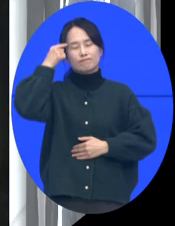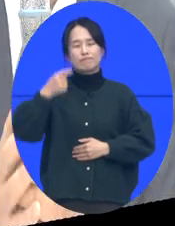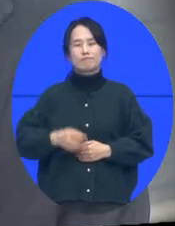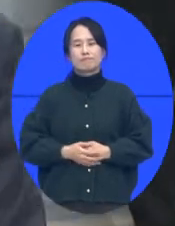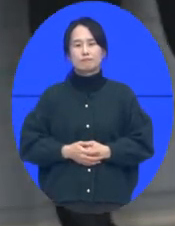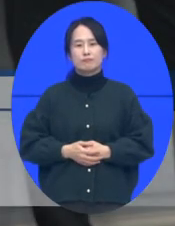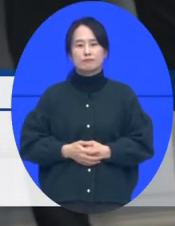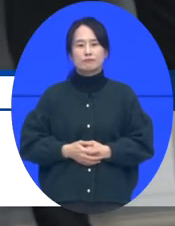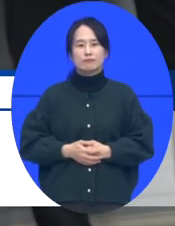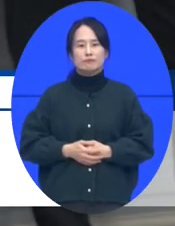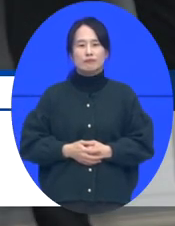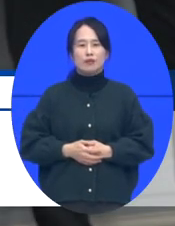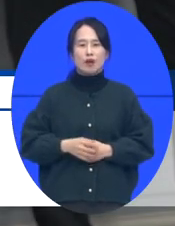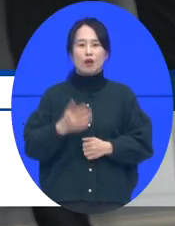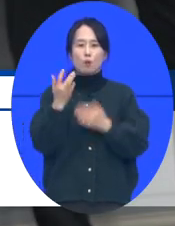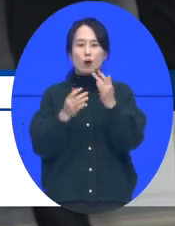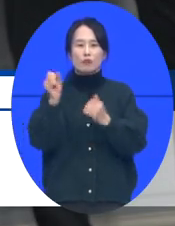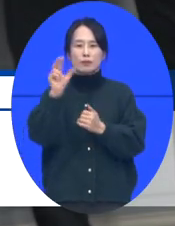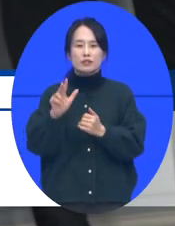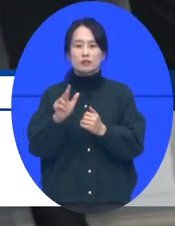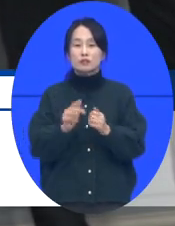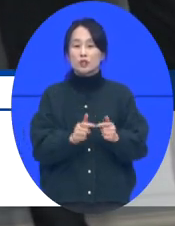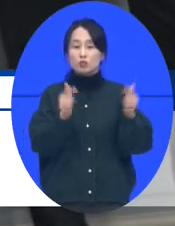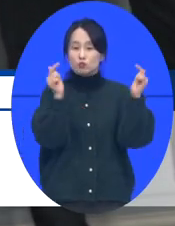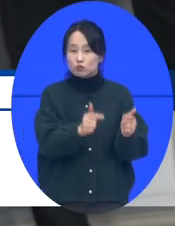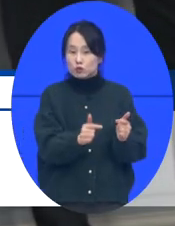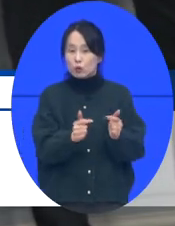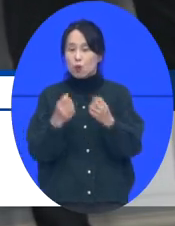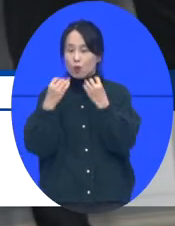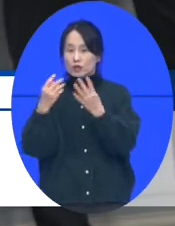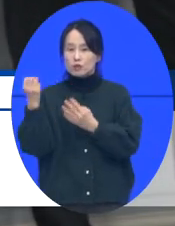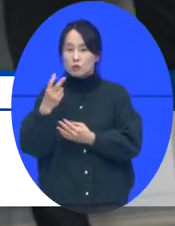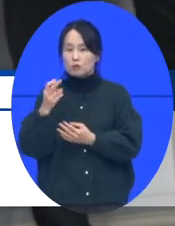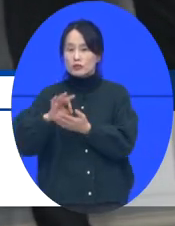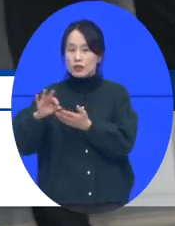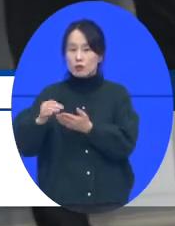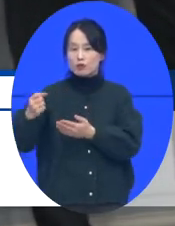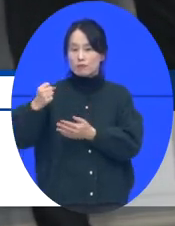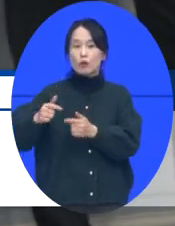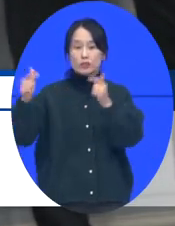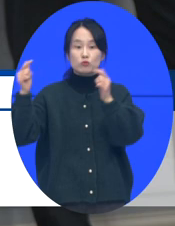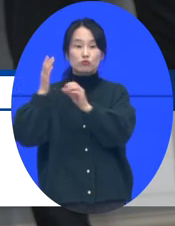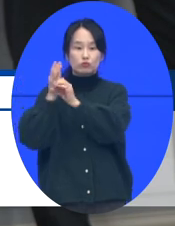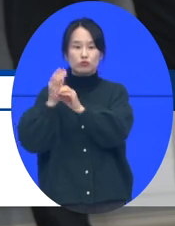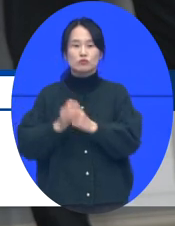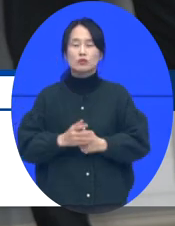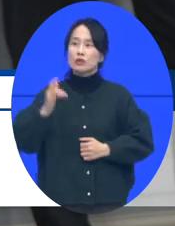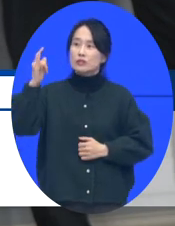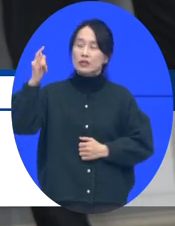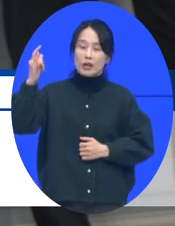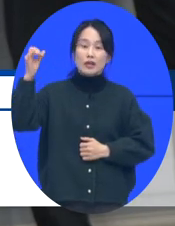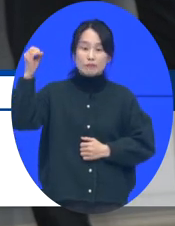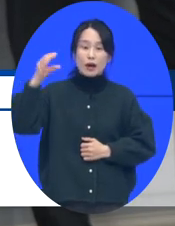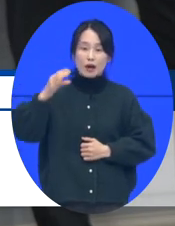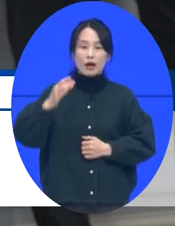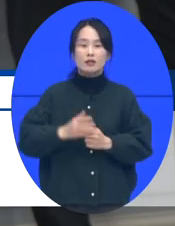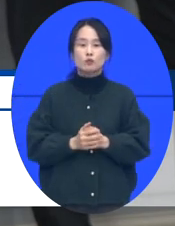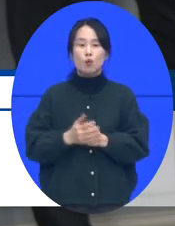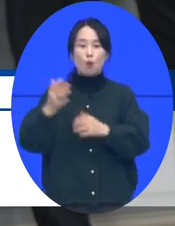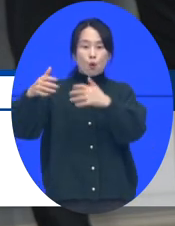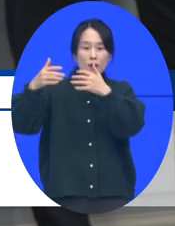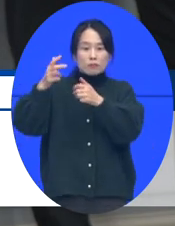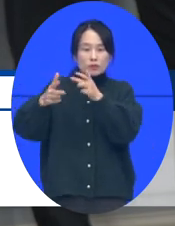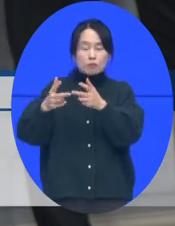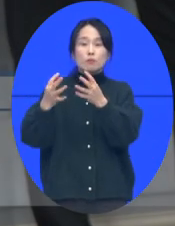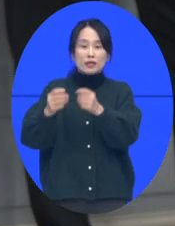생각하고. 화력발전의 비중은 줄여주고 이제 신재생을 확대해 나가고 있습니다. 이제 거기 태양광이나 저희들